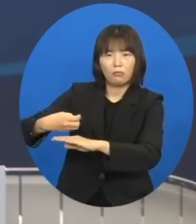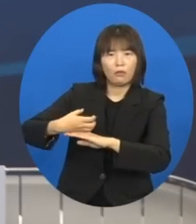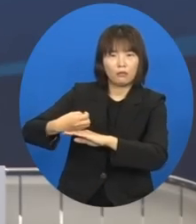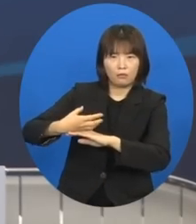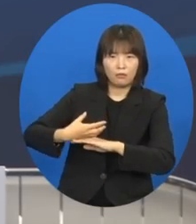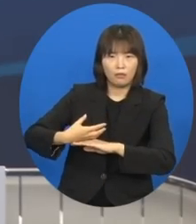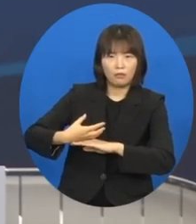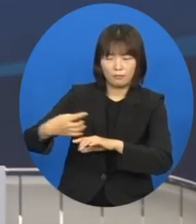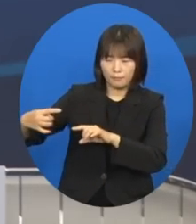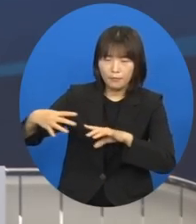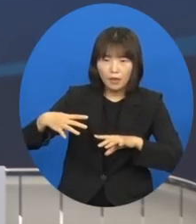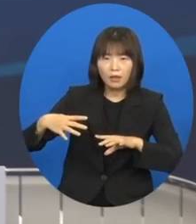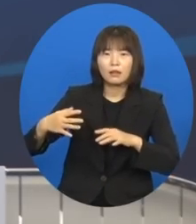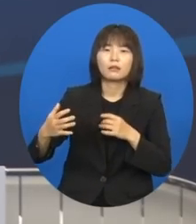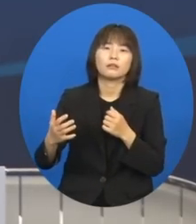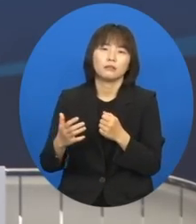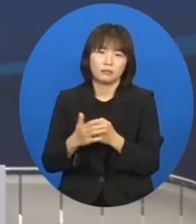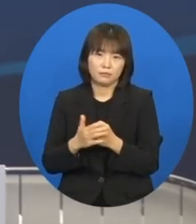우리가